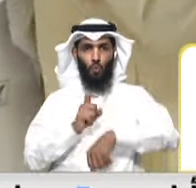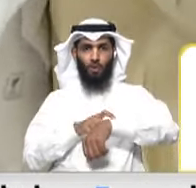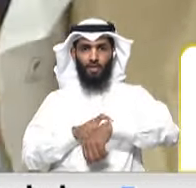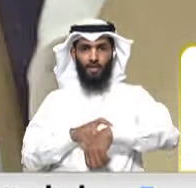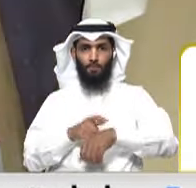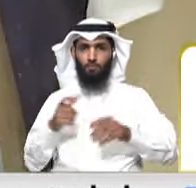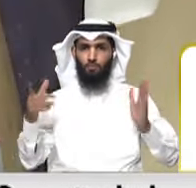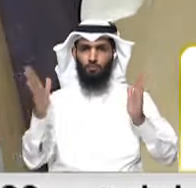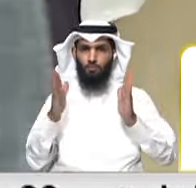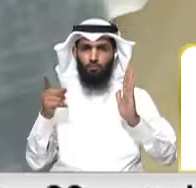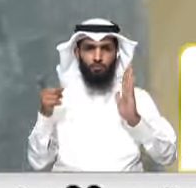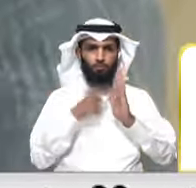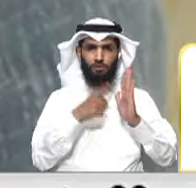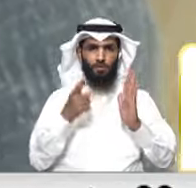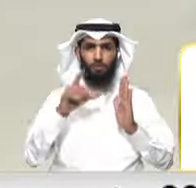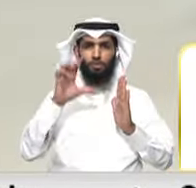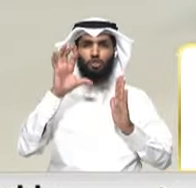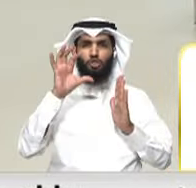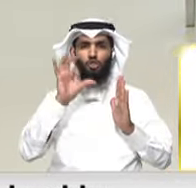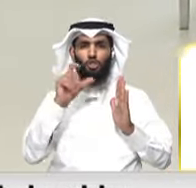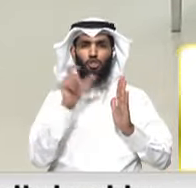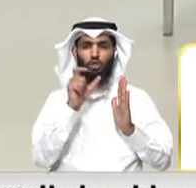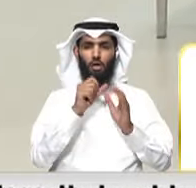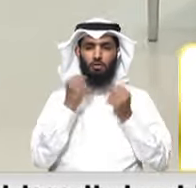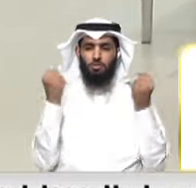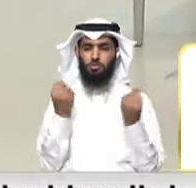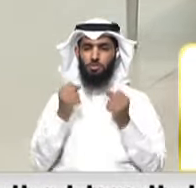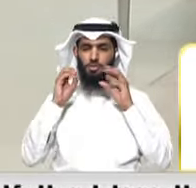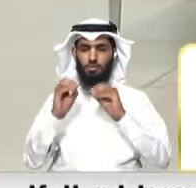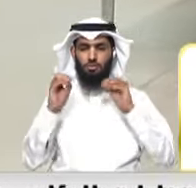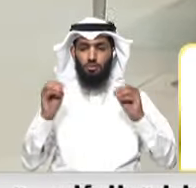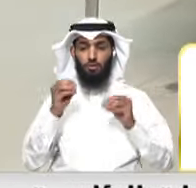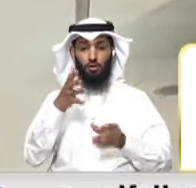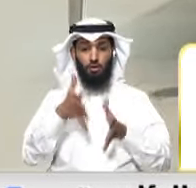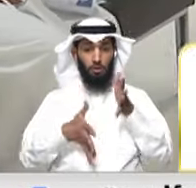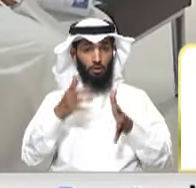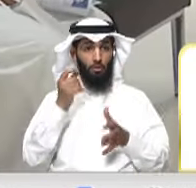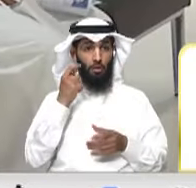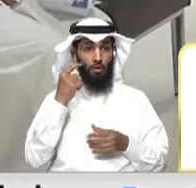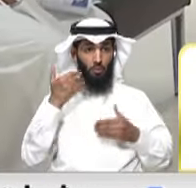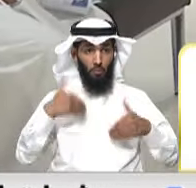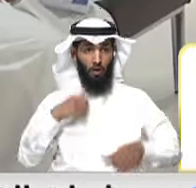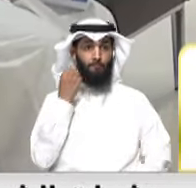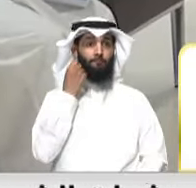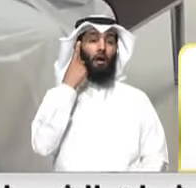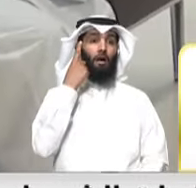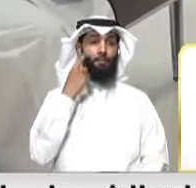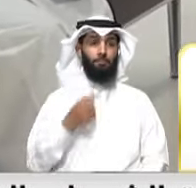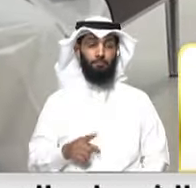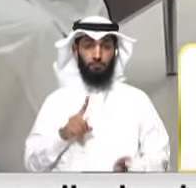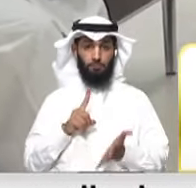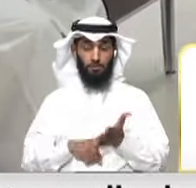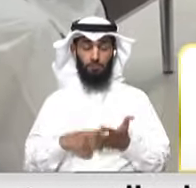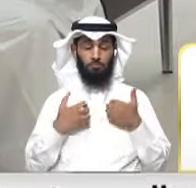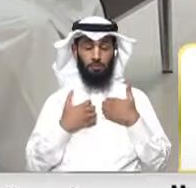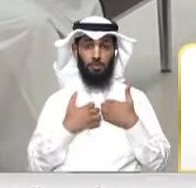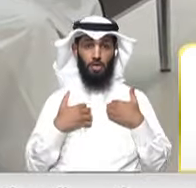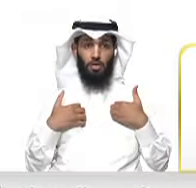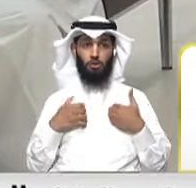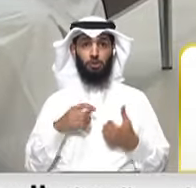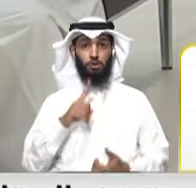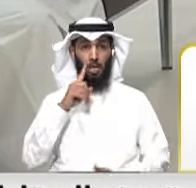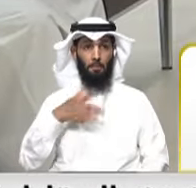أكسبهم الكثير من المهارات وترك أثراً واضحاً عليهم. سعيد جداً إن شاء الله نحصل على